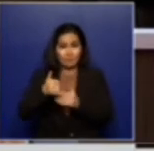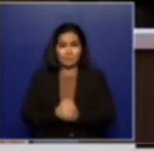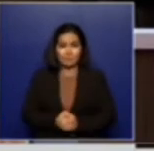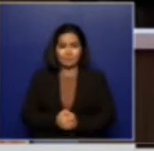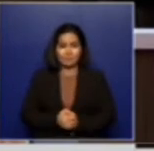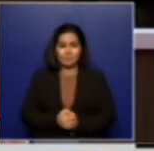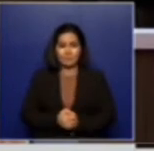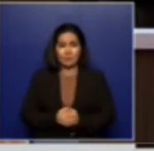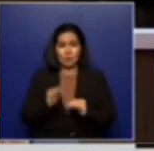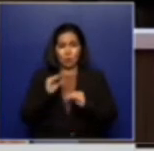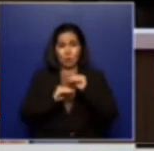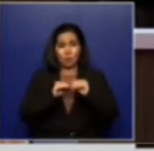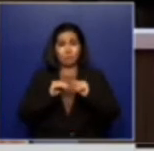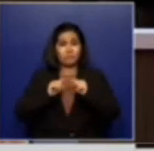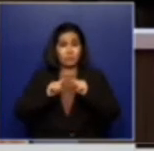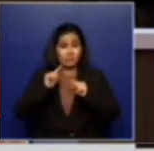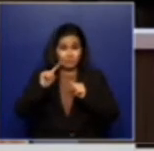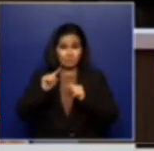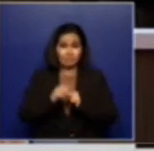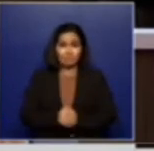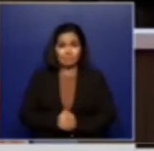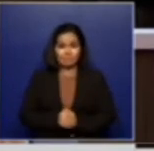โครงการที่เป็นหัวใจสำคัญของการป้องกันแก้ไขและเยียวยาผู้ติดยาเสพติดค่ะท่านประธานคือโครงการที่1